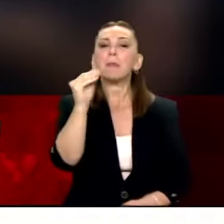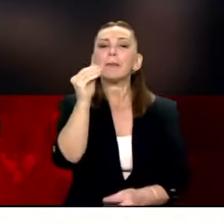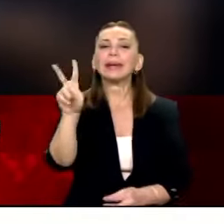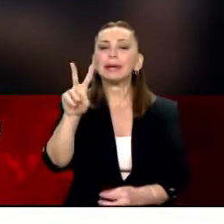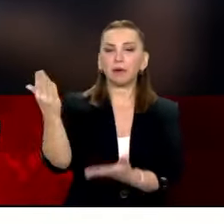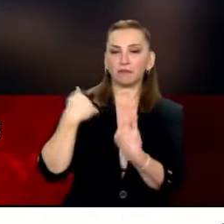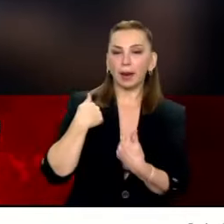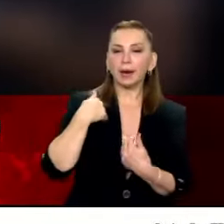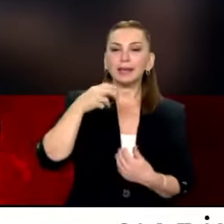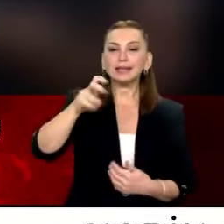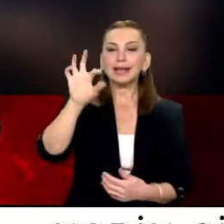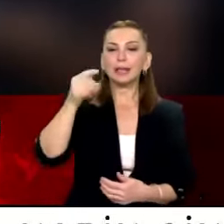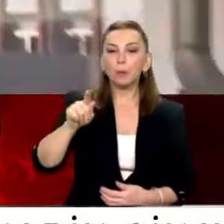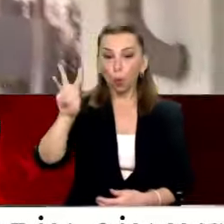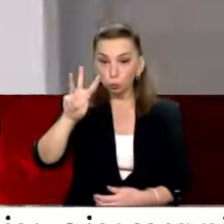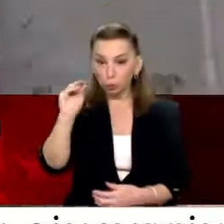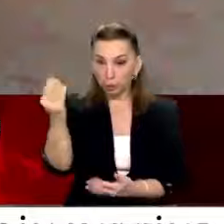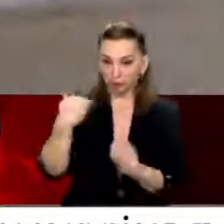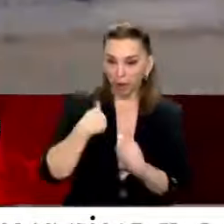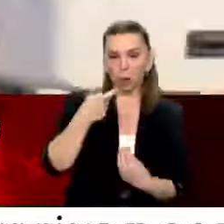80.000 30 tane getirdin